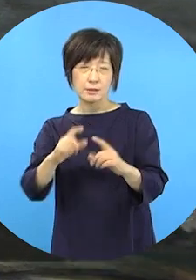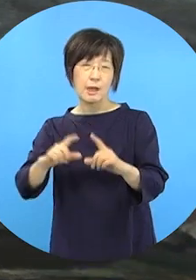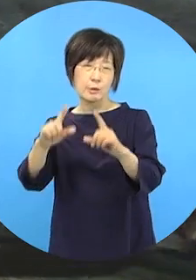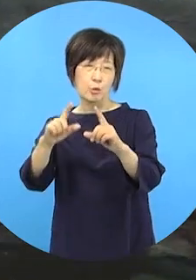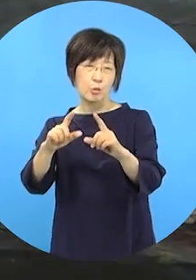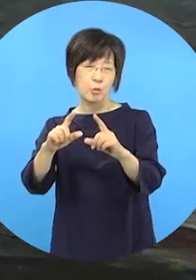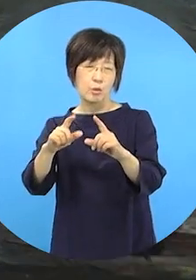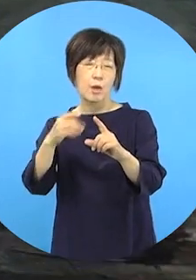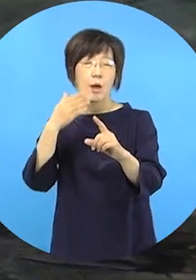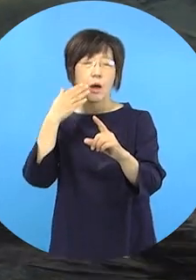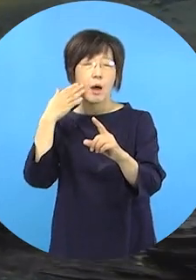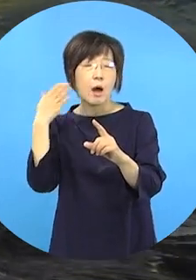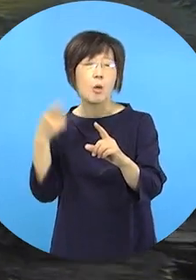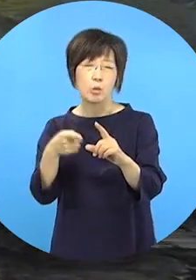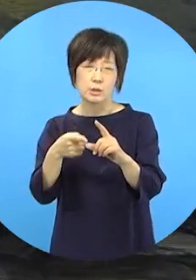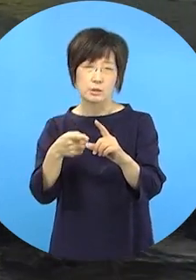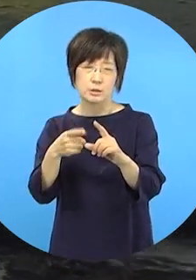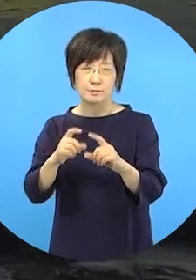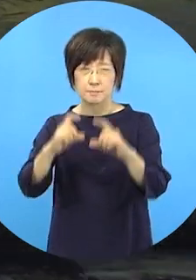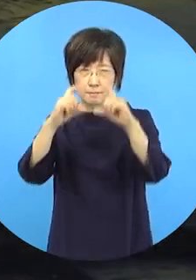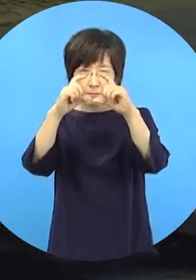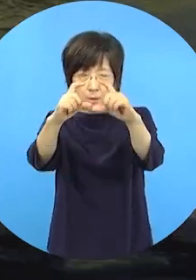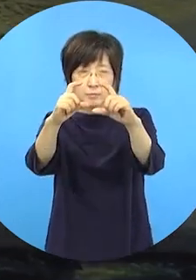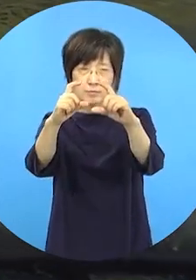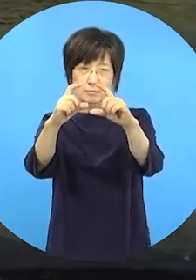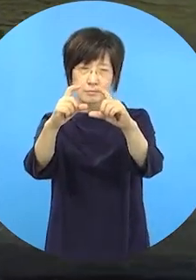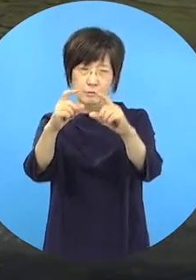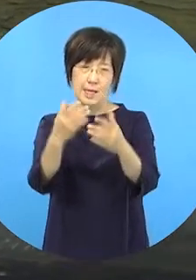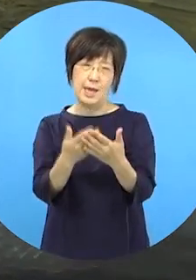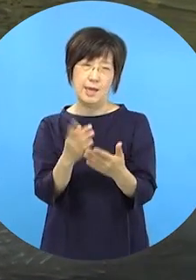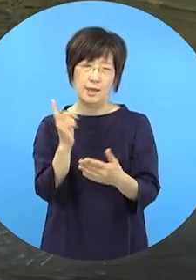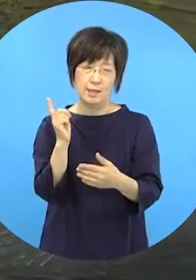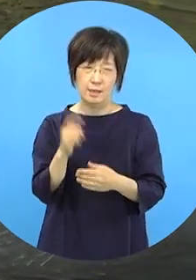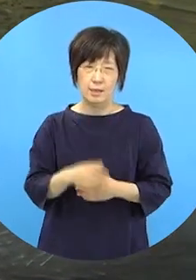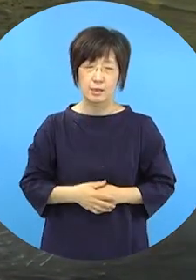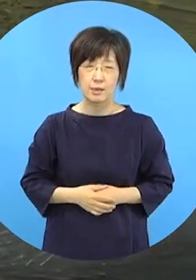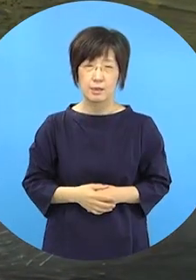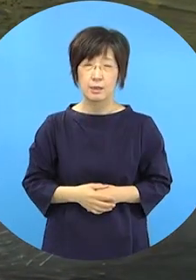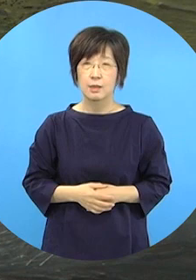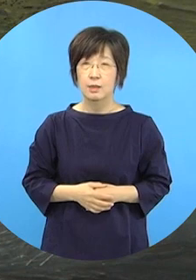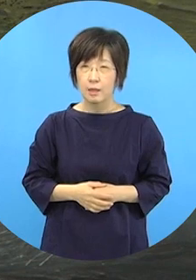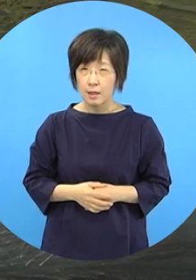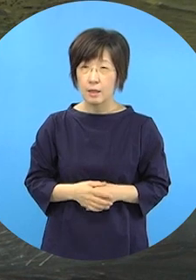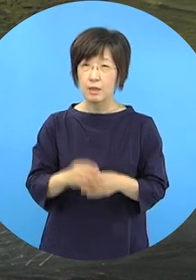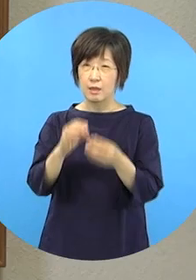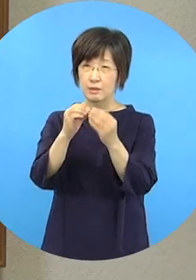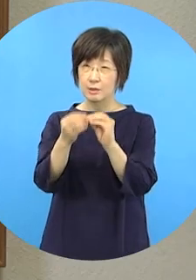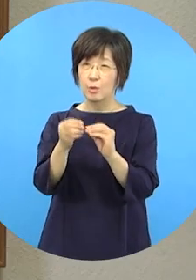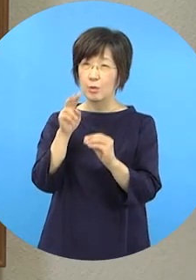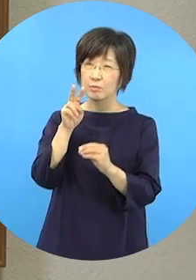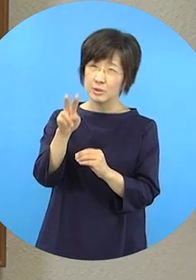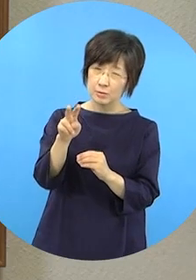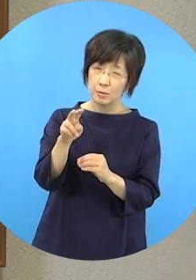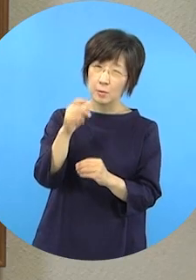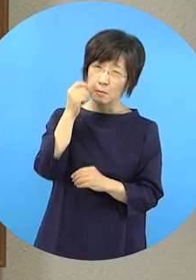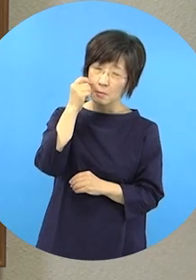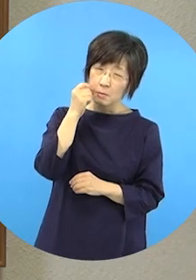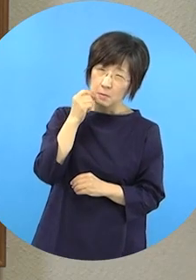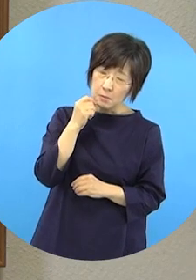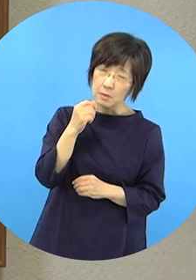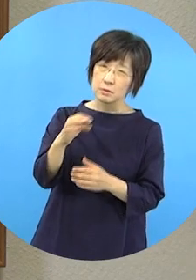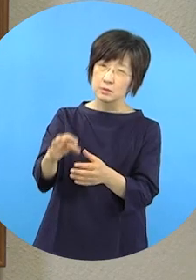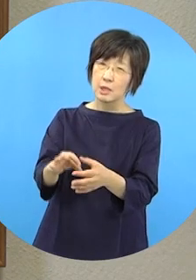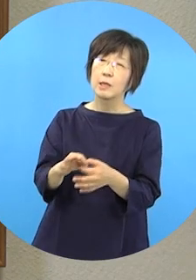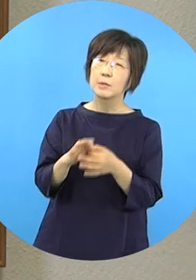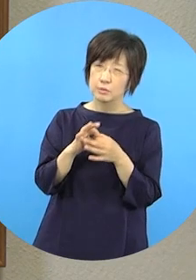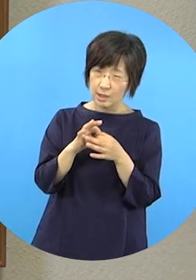ども、真っ青なさ太陽っていうのを描いている作品になっています。 この色使いから少し悲しみっていうのも伝わってき